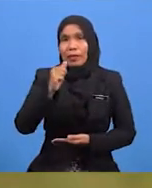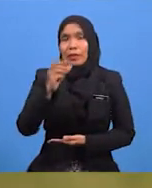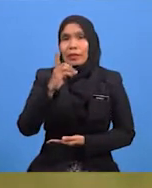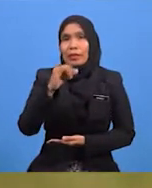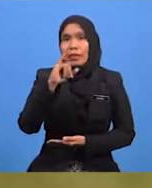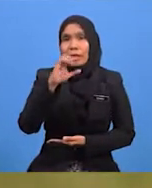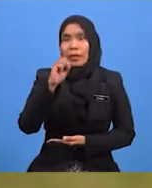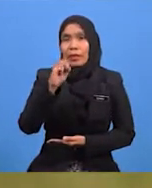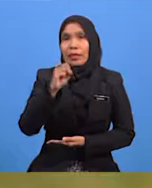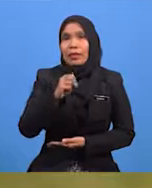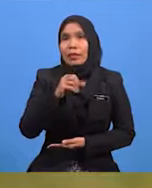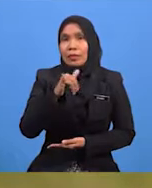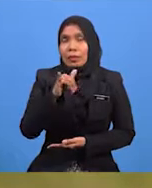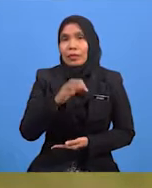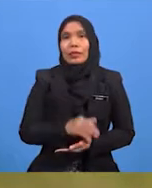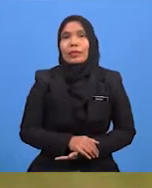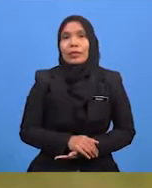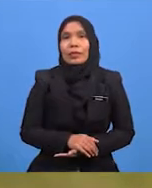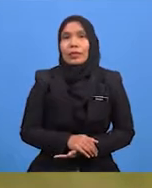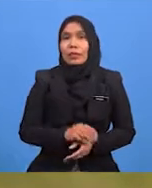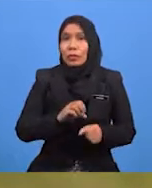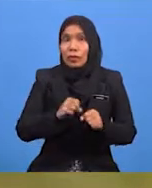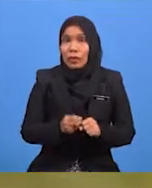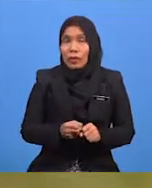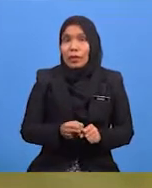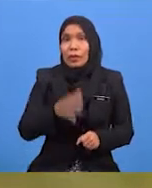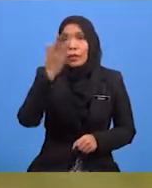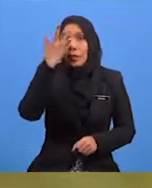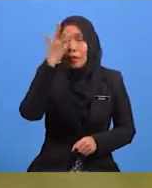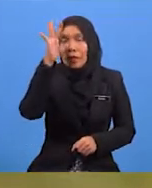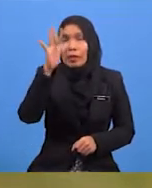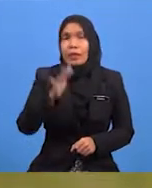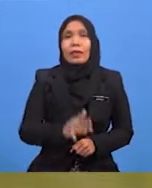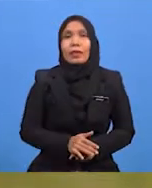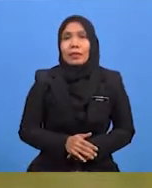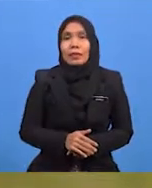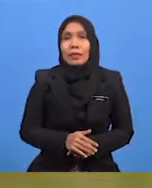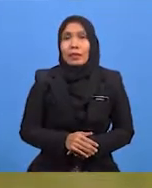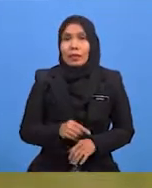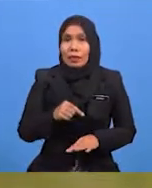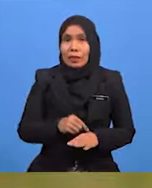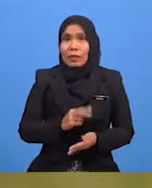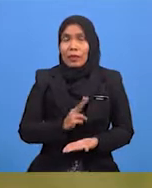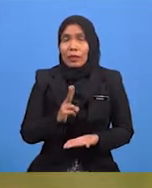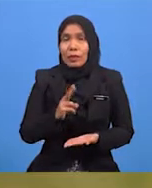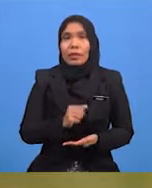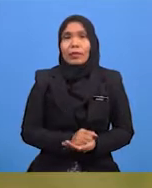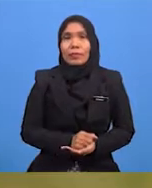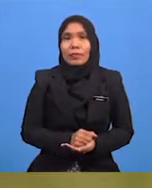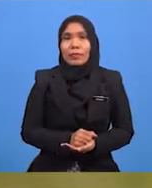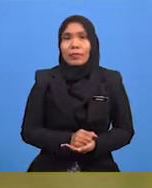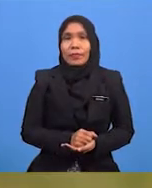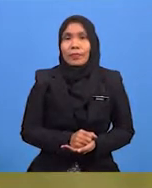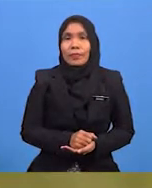mengharungi kehidupan di universiti. Penyajak turut berpesan agar anaknya